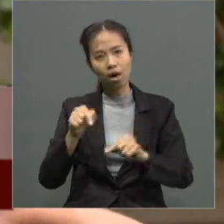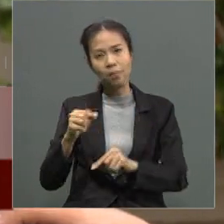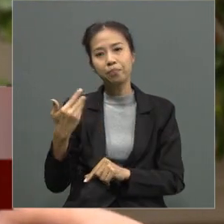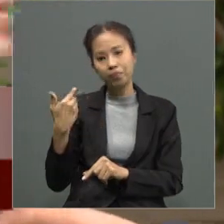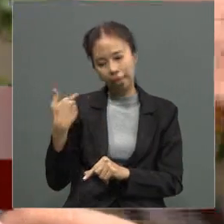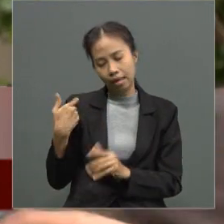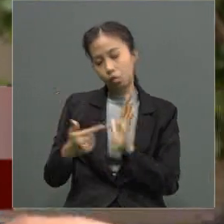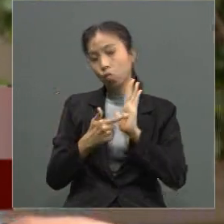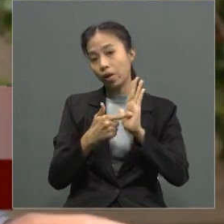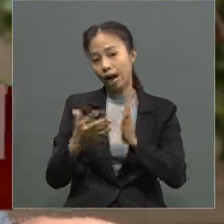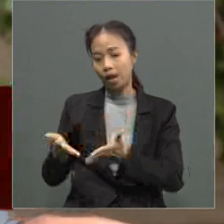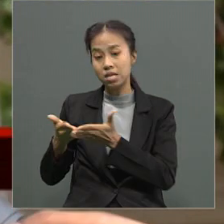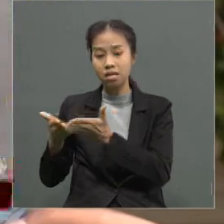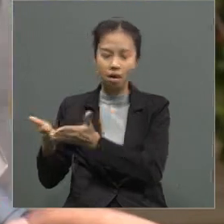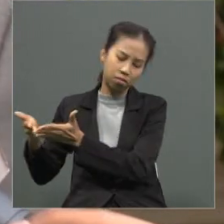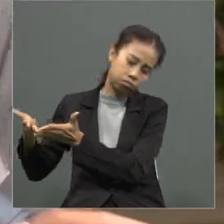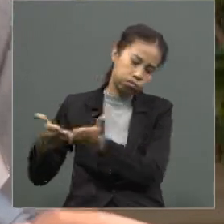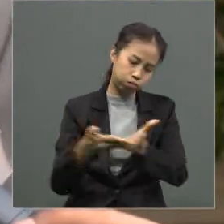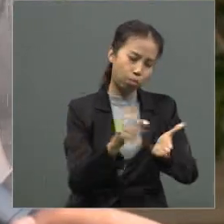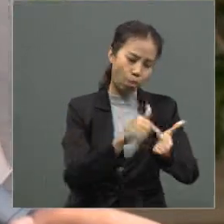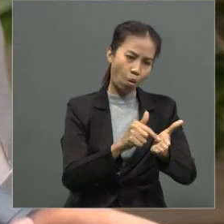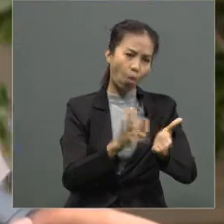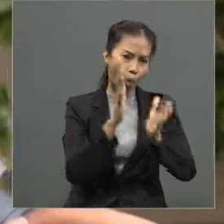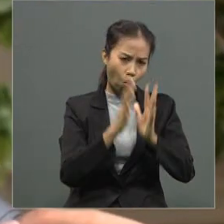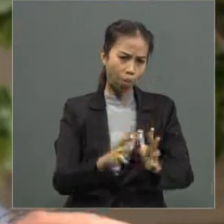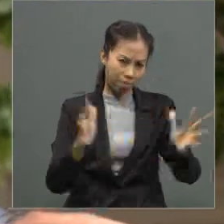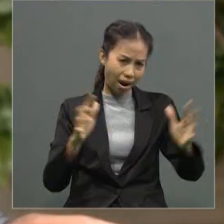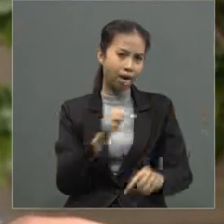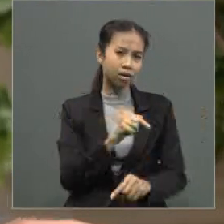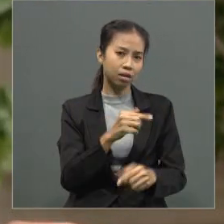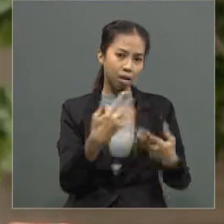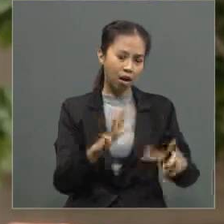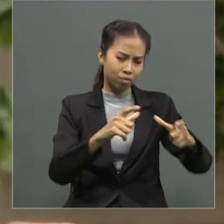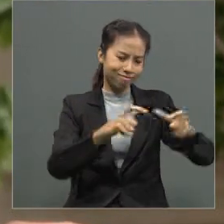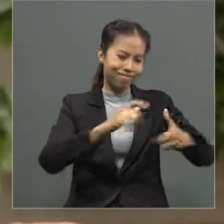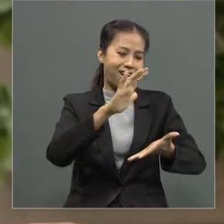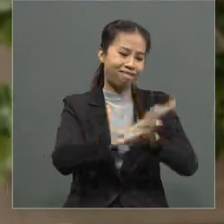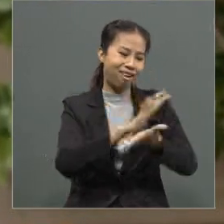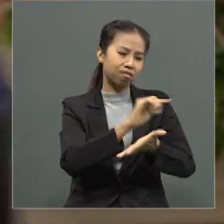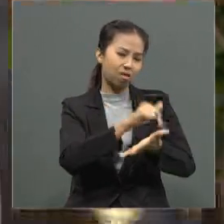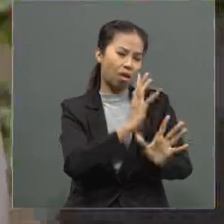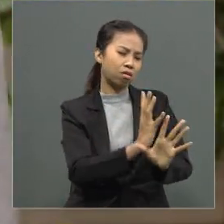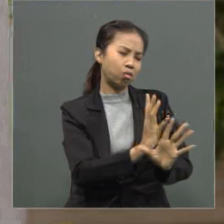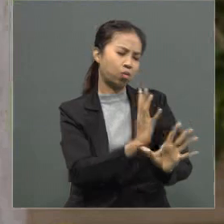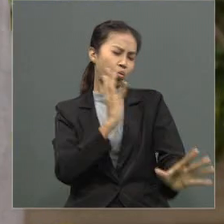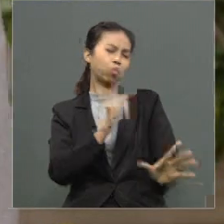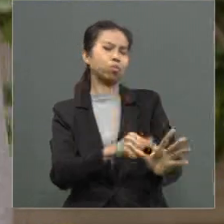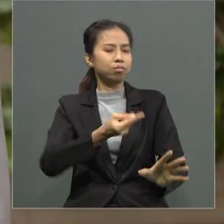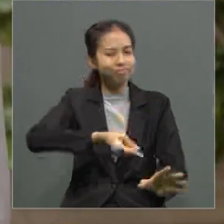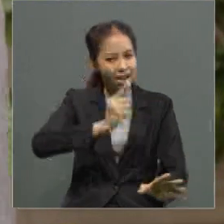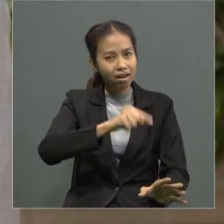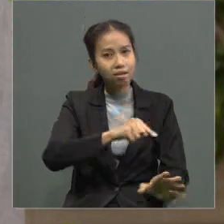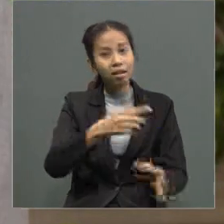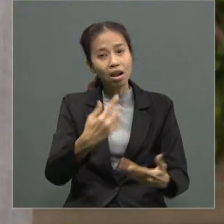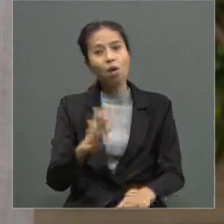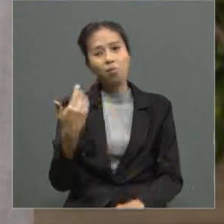เรือสำราญเนี่ยเวลามันลงทีนึง 2,500คนใช่มั้ยครับแล้วต้องมีใบตม 6อีกเหมือนกันก็ใช้เวลาคิวนานตรงนี้เมาแบบมาเช้า